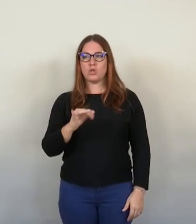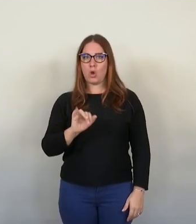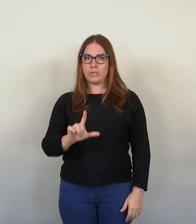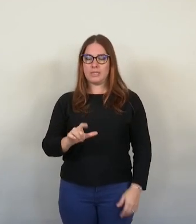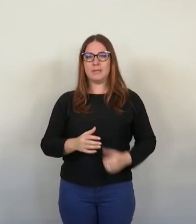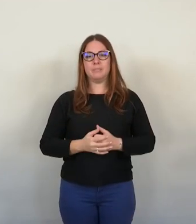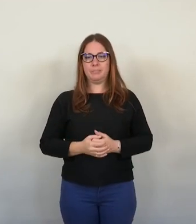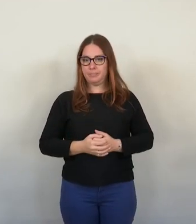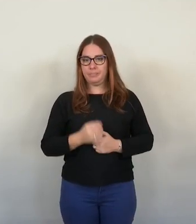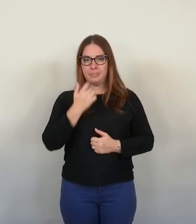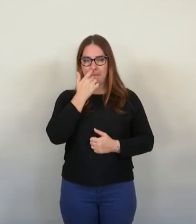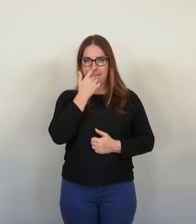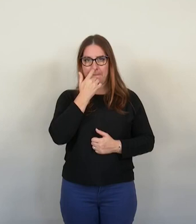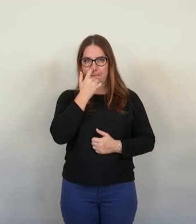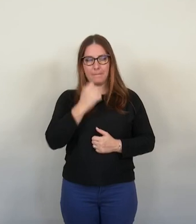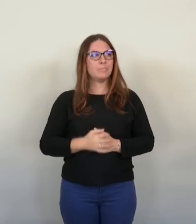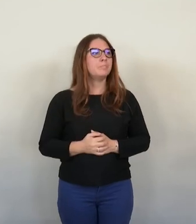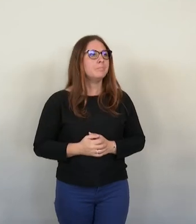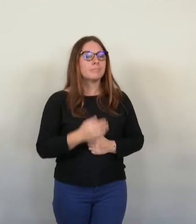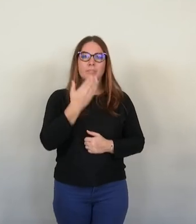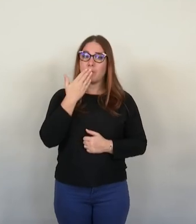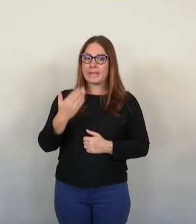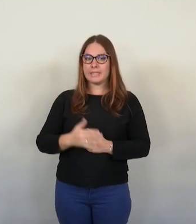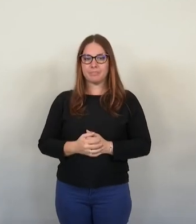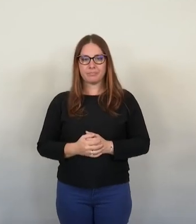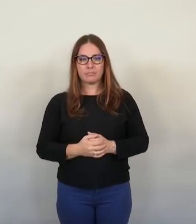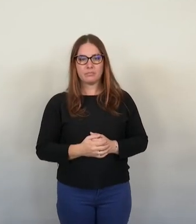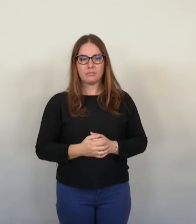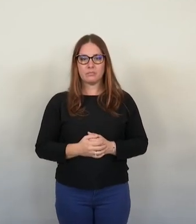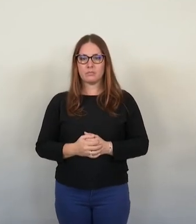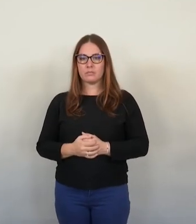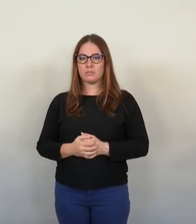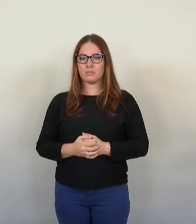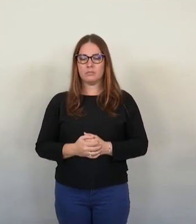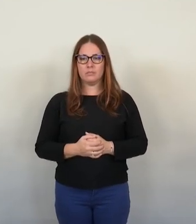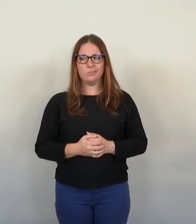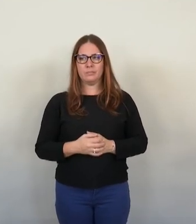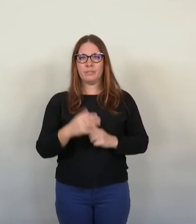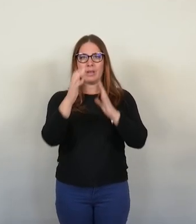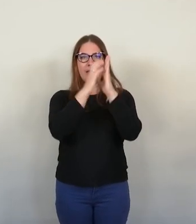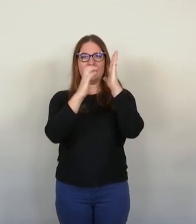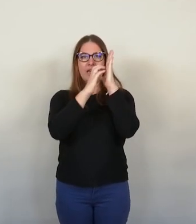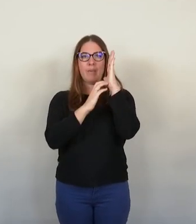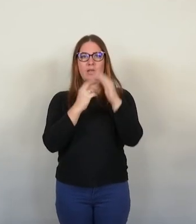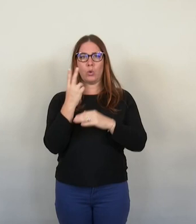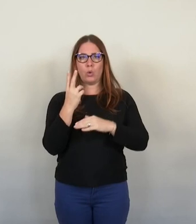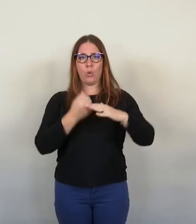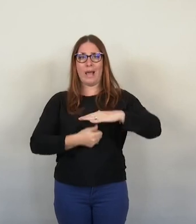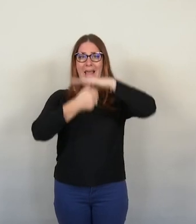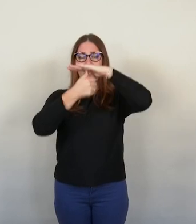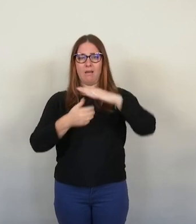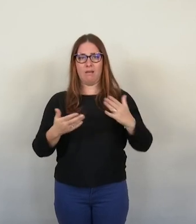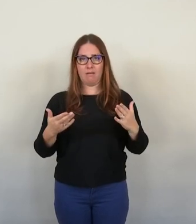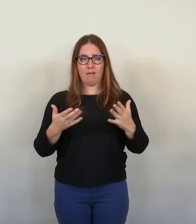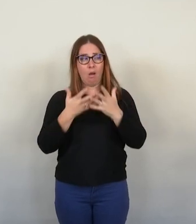gentil merci merci Monsieur le Maire deux deux délibérations cadre parlantes qui rappellent le poids de